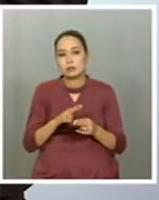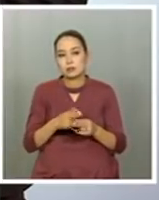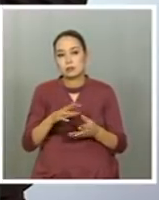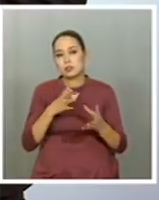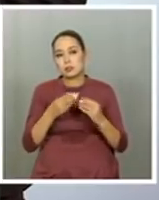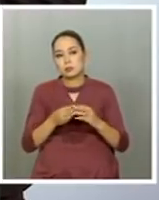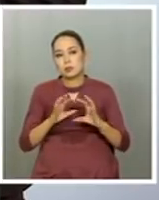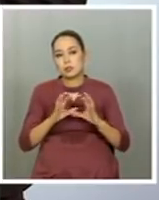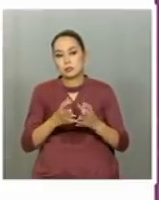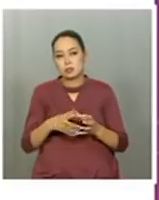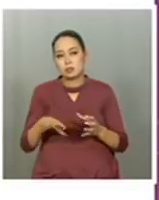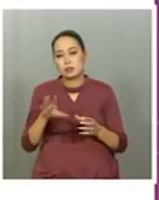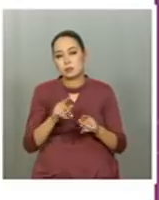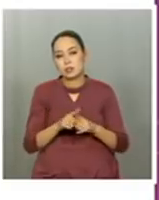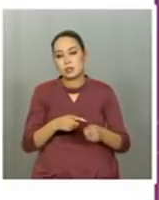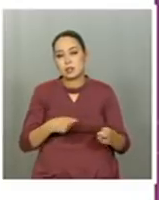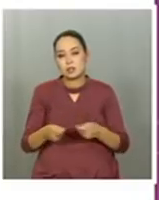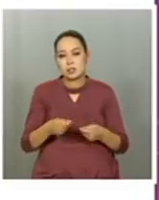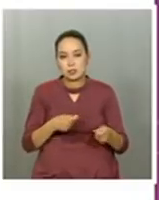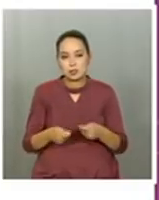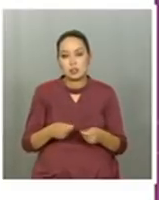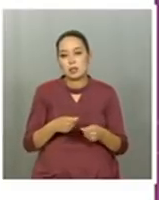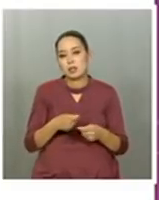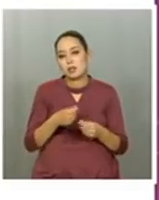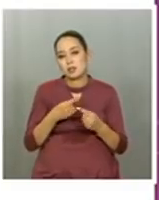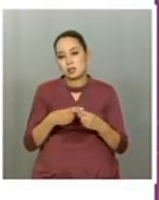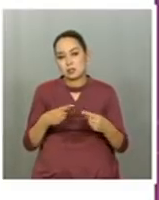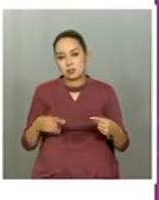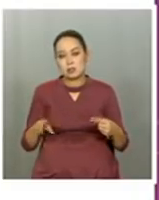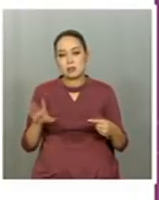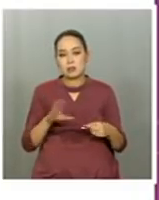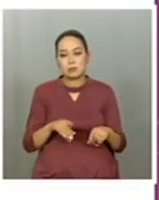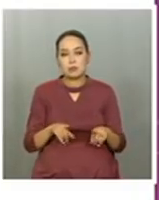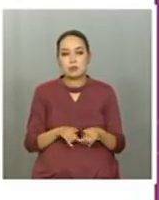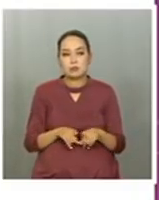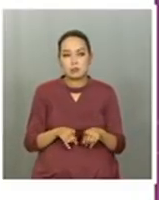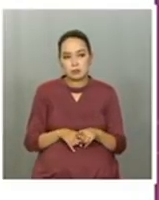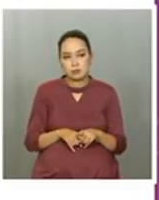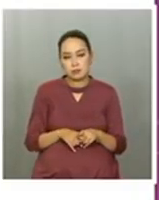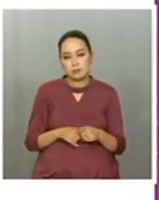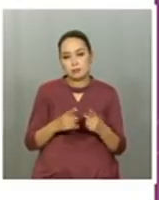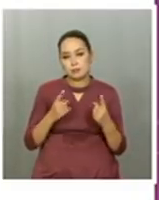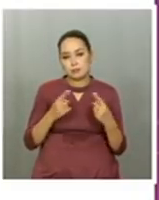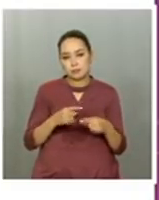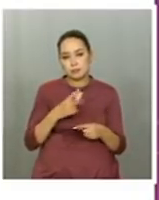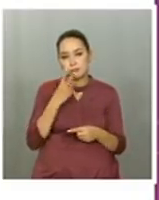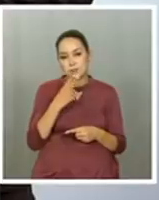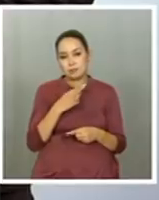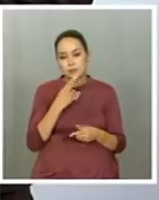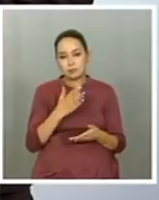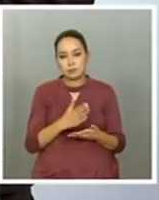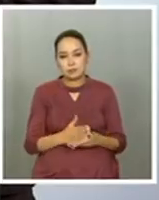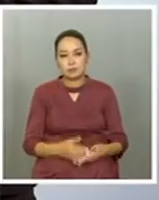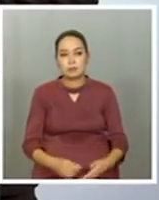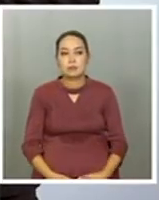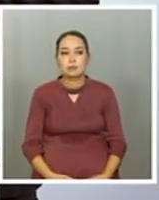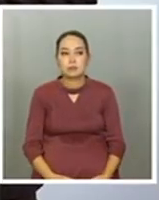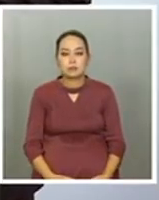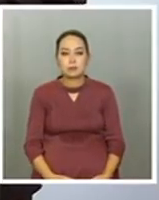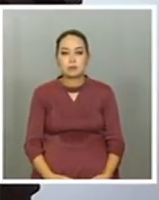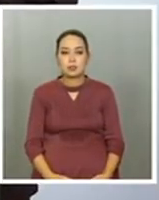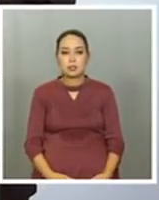мынау келіп жатқан пандемия көп мемлекеттердің экономикасының әлсіреуіне өз әсерін тигізбей жеткен жоқ. Келесі кезекте